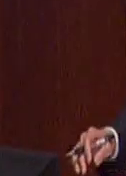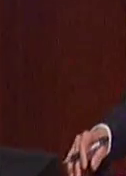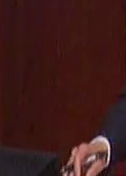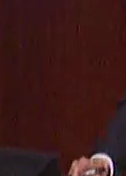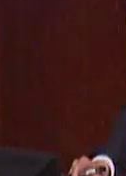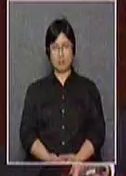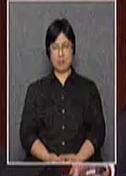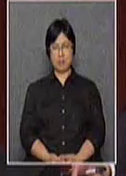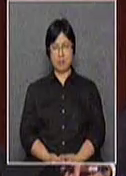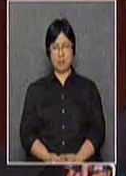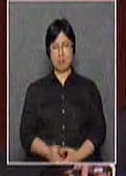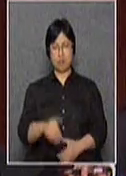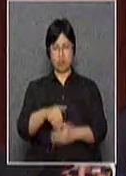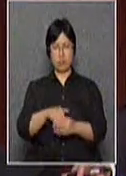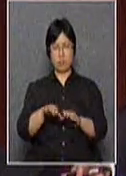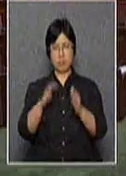開始表決。